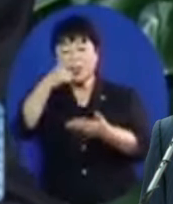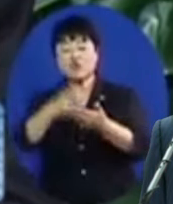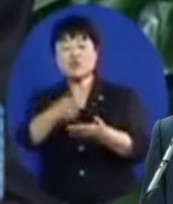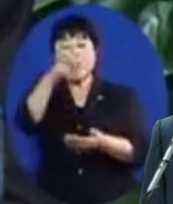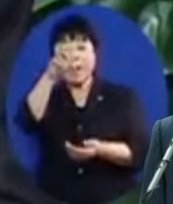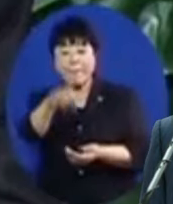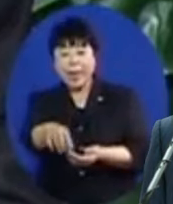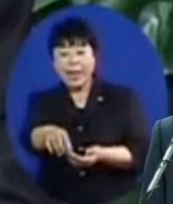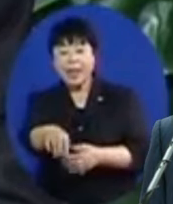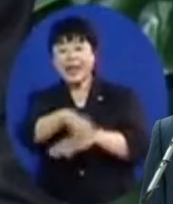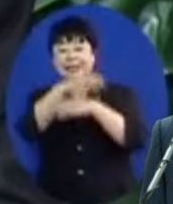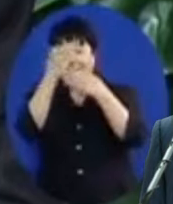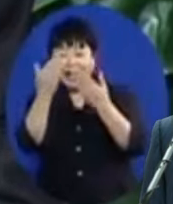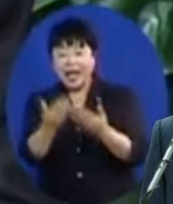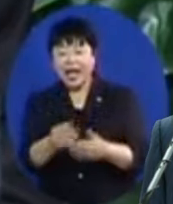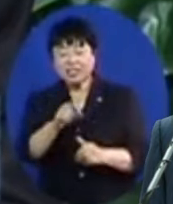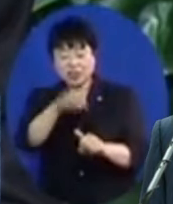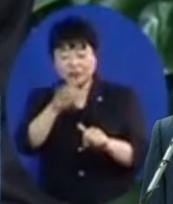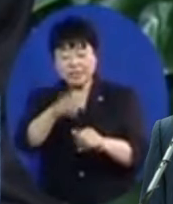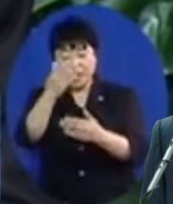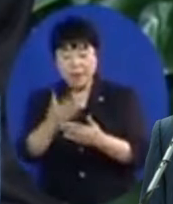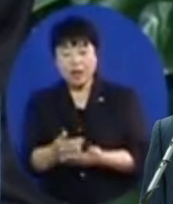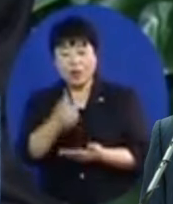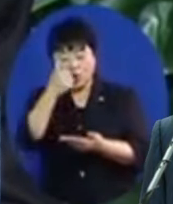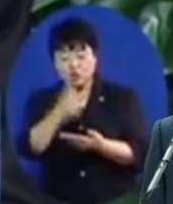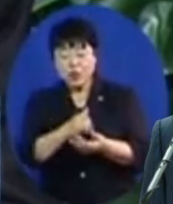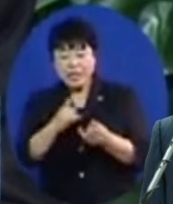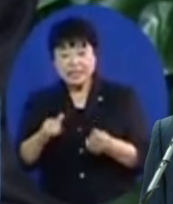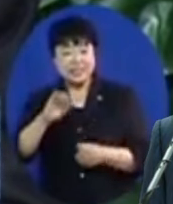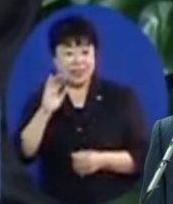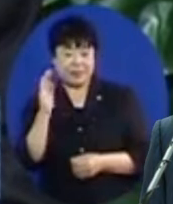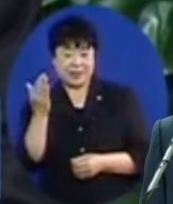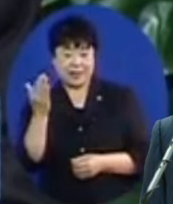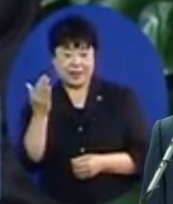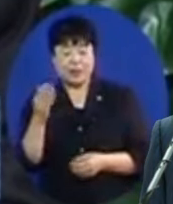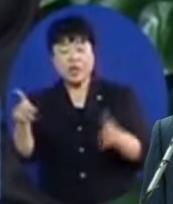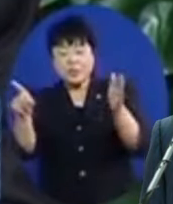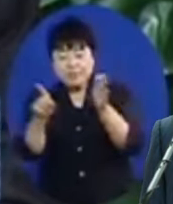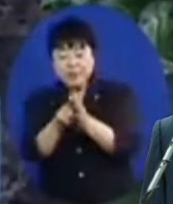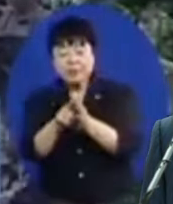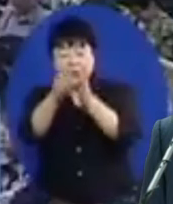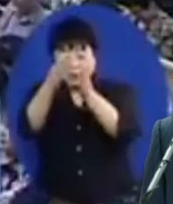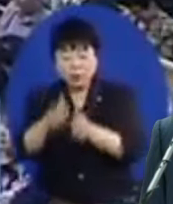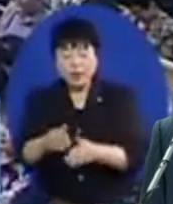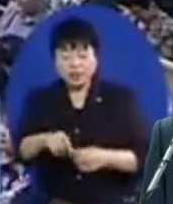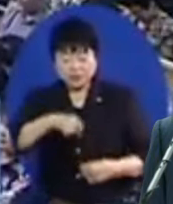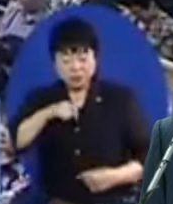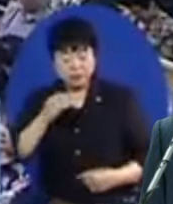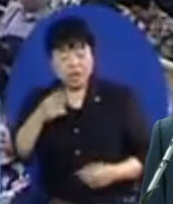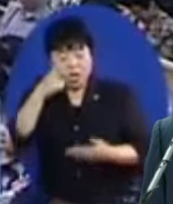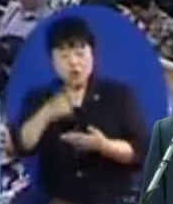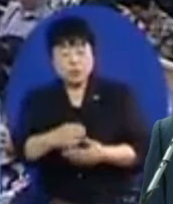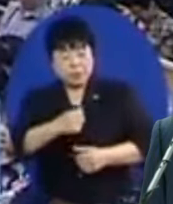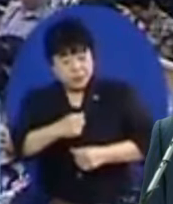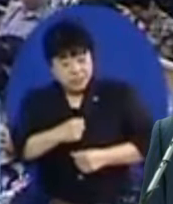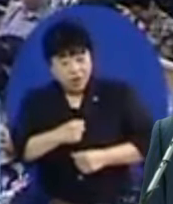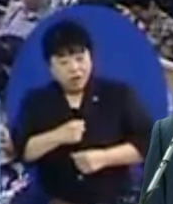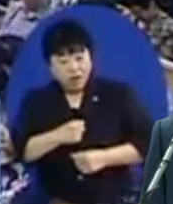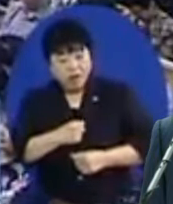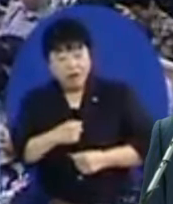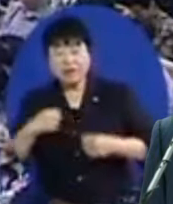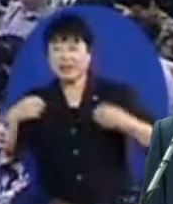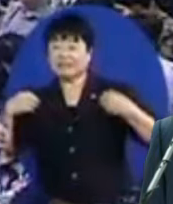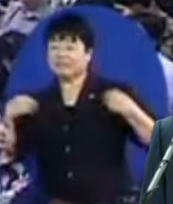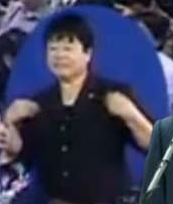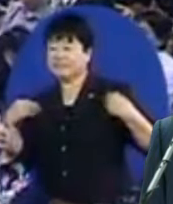앞에서 다 정죄되고 죄인으로 드러나는 것입니다. 우리는 믿음으로 말미암아 의롭게 되지 율법을 지켰다고 어깨에